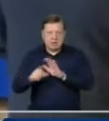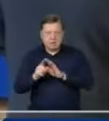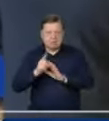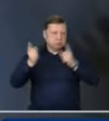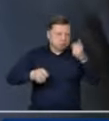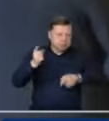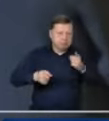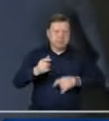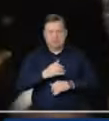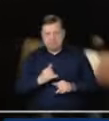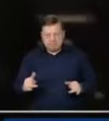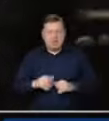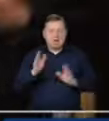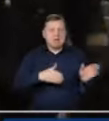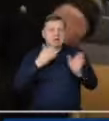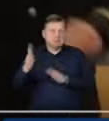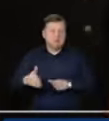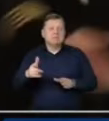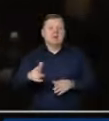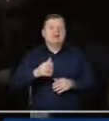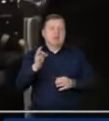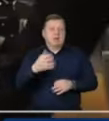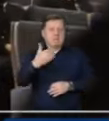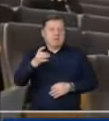morskich. Przed nimi kolejne wyzwanie, studia magisterskie.